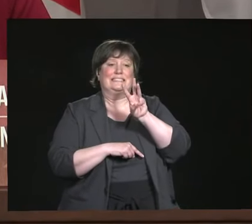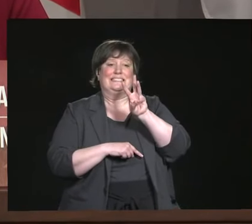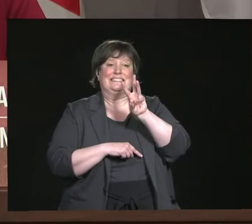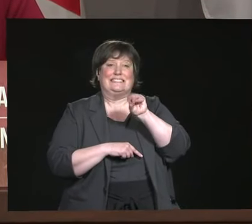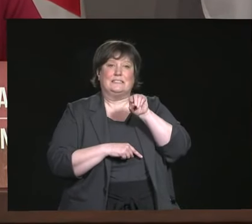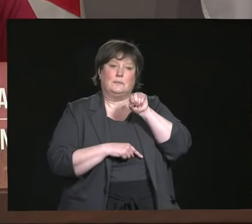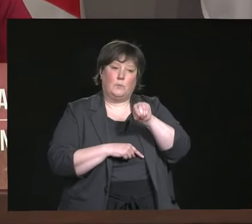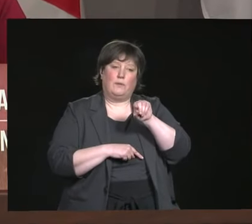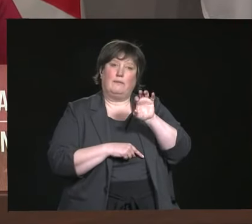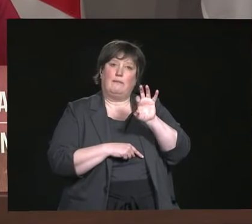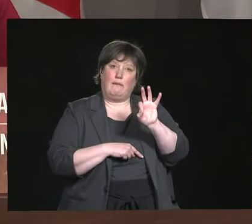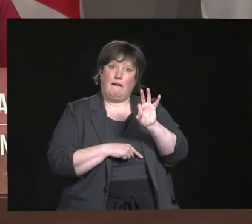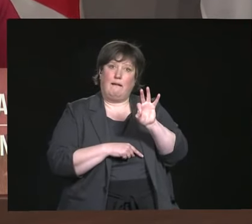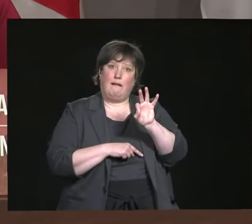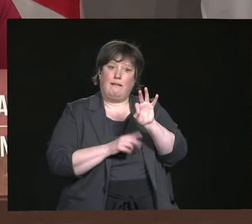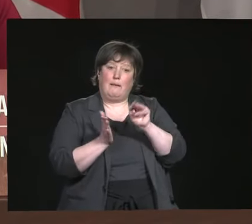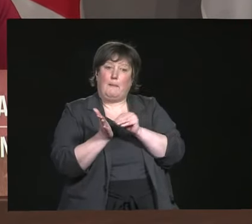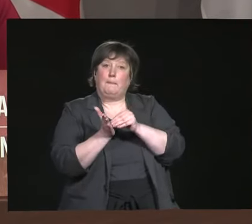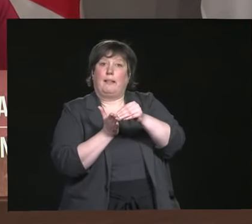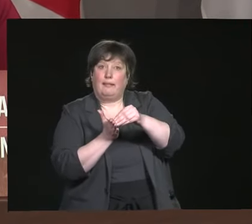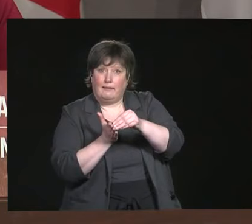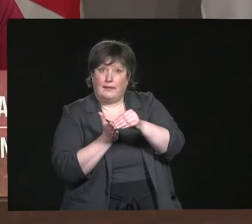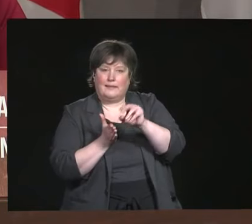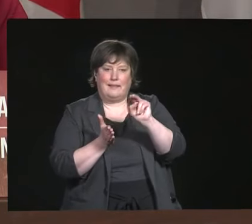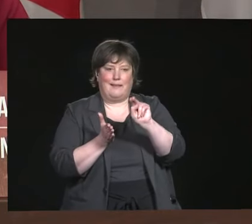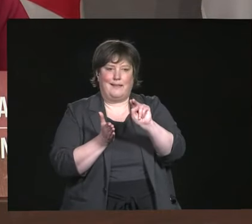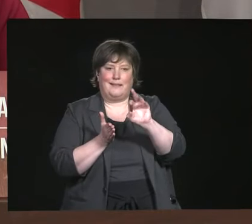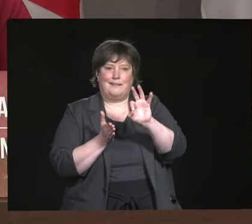million N95 masks and